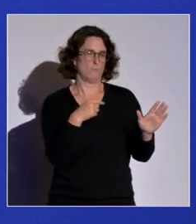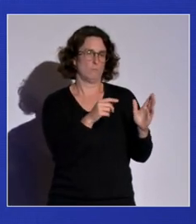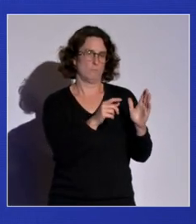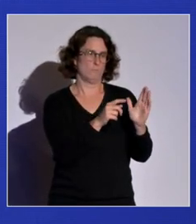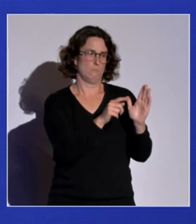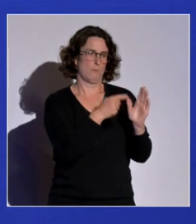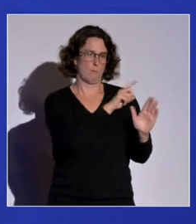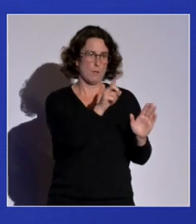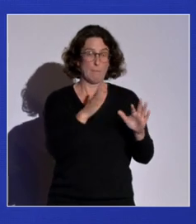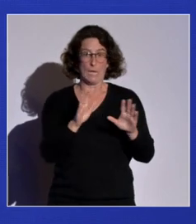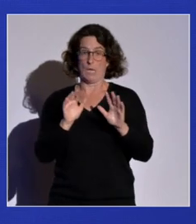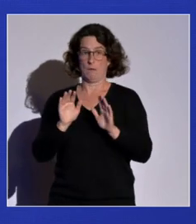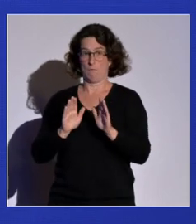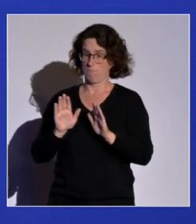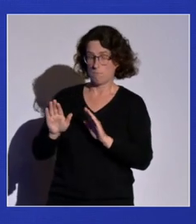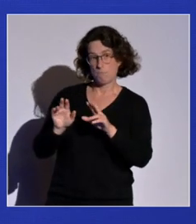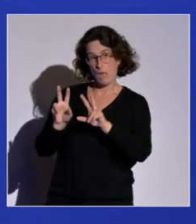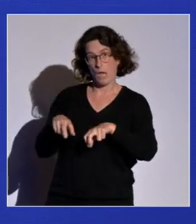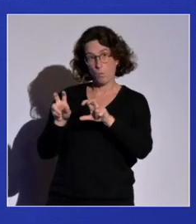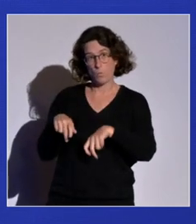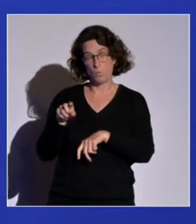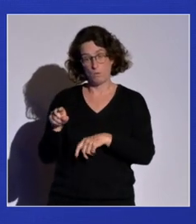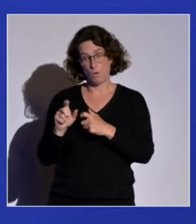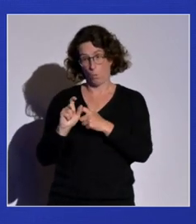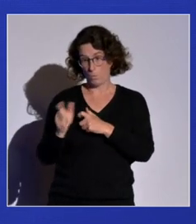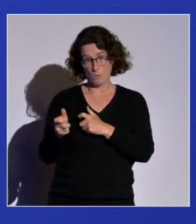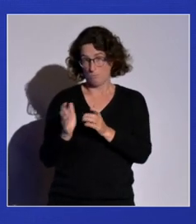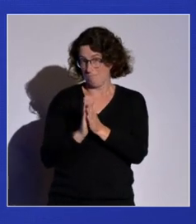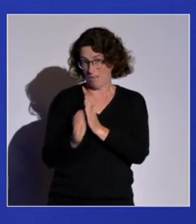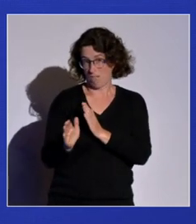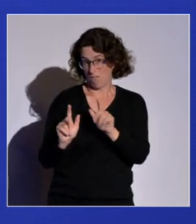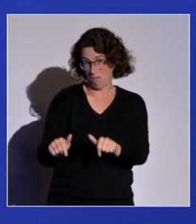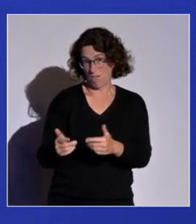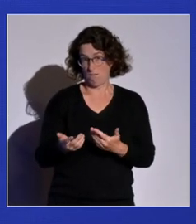Mais en agriculture, ça a une conséquence directe et aujourd'hui